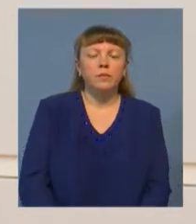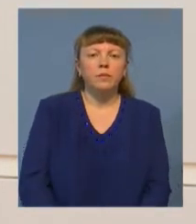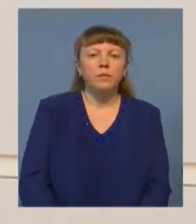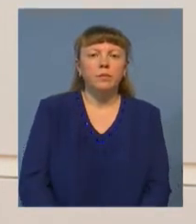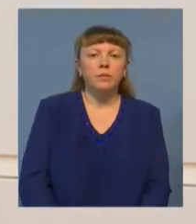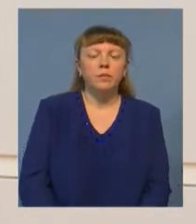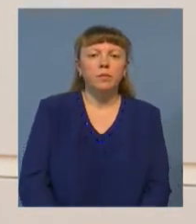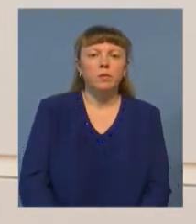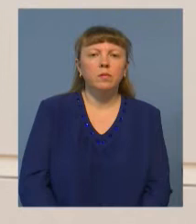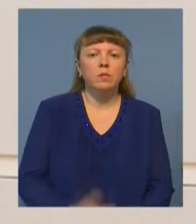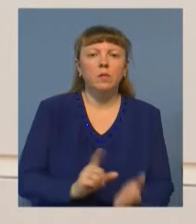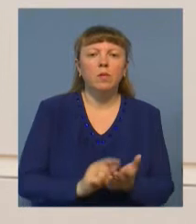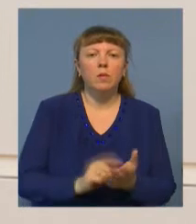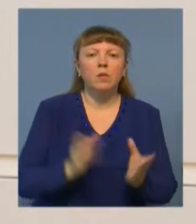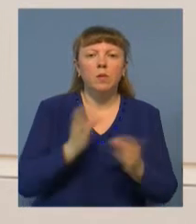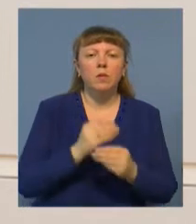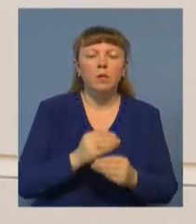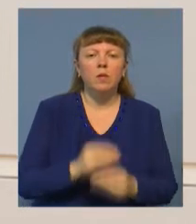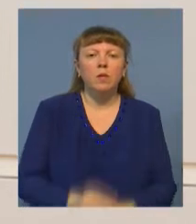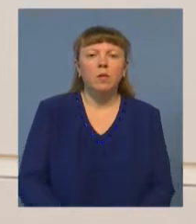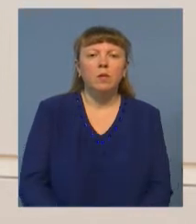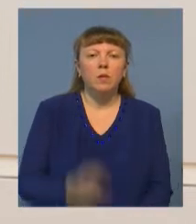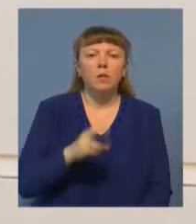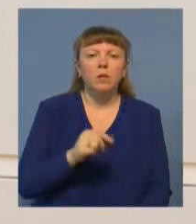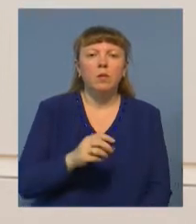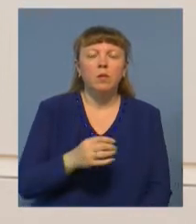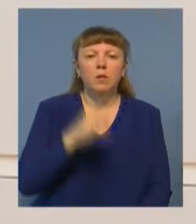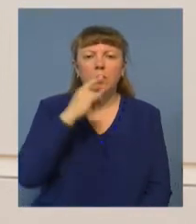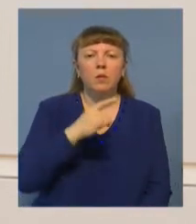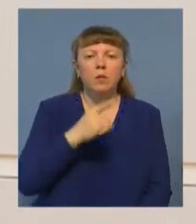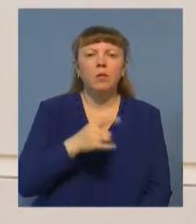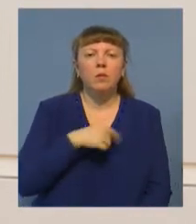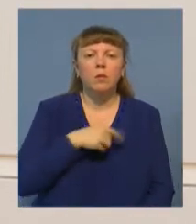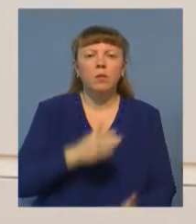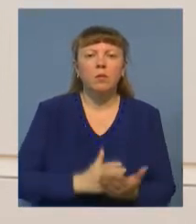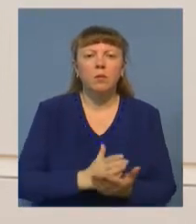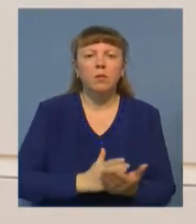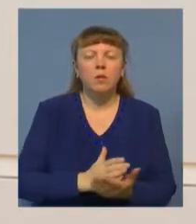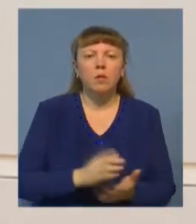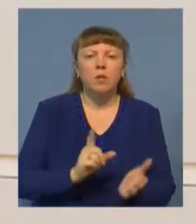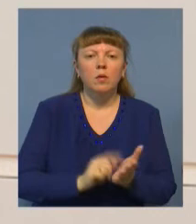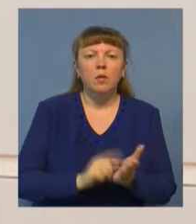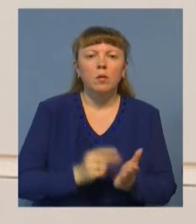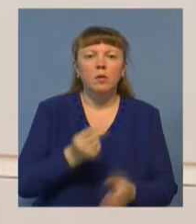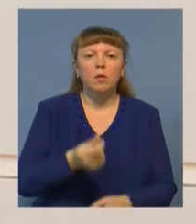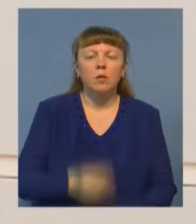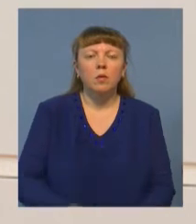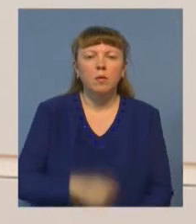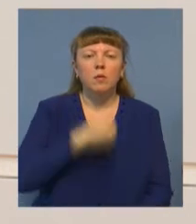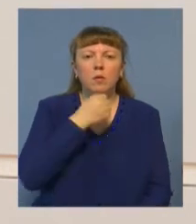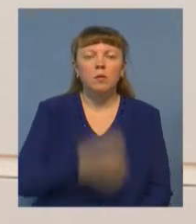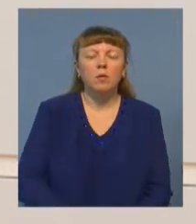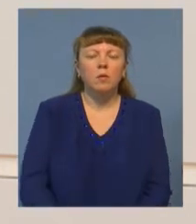с законом о пенсионном обеспечении в Республике Казахстан трудовой стаж для исчисления пенсионных выплат по